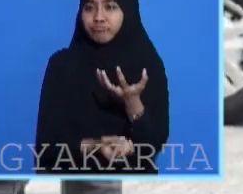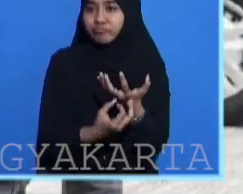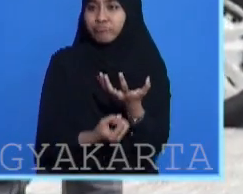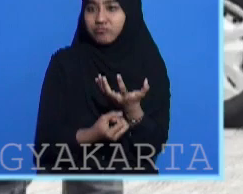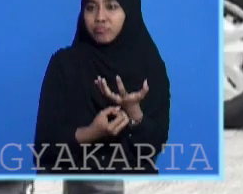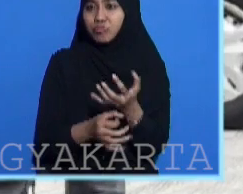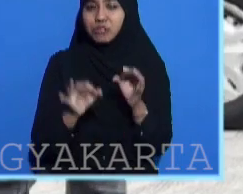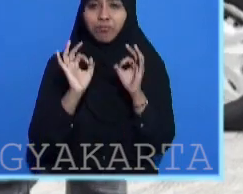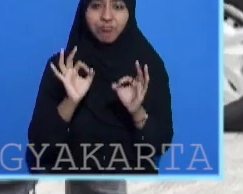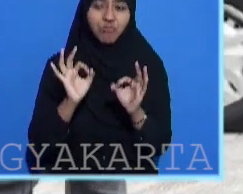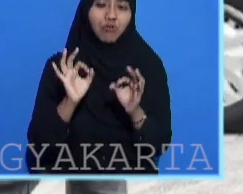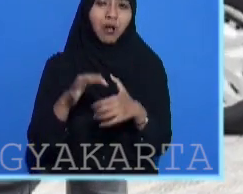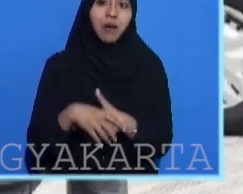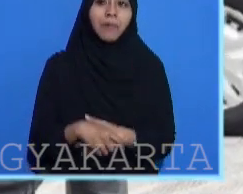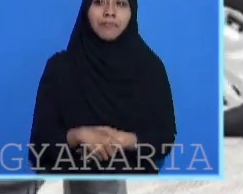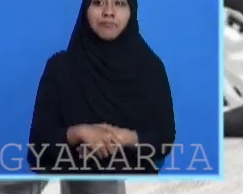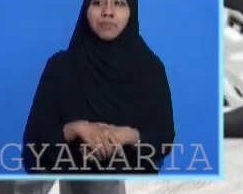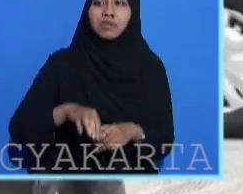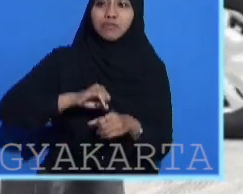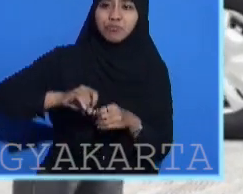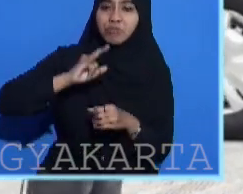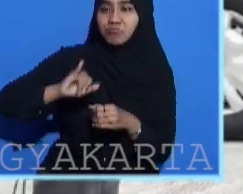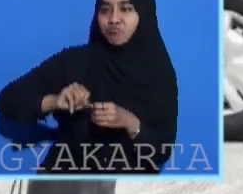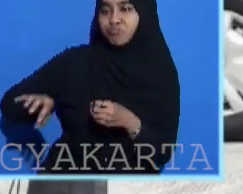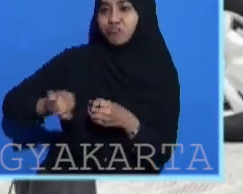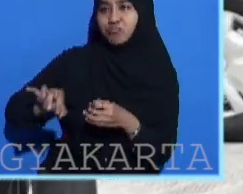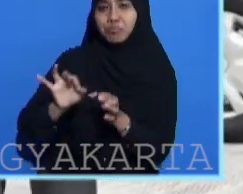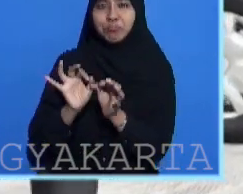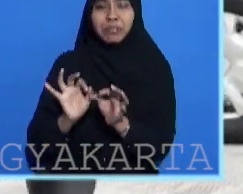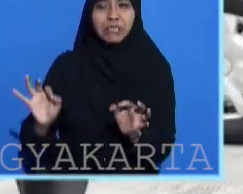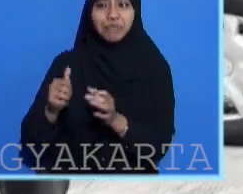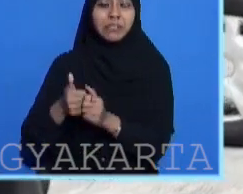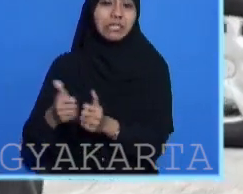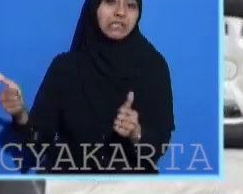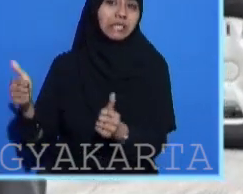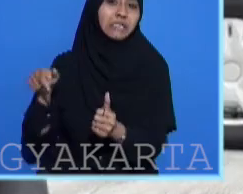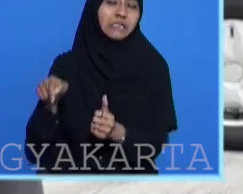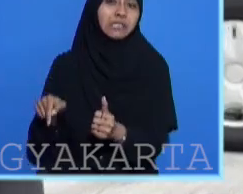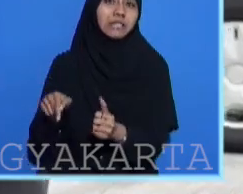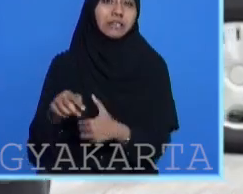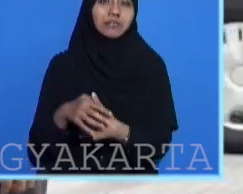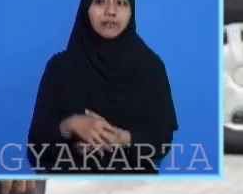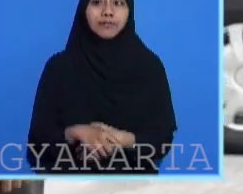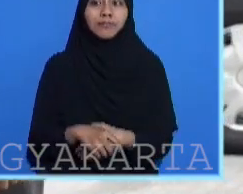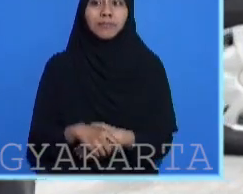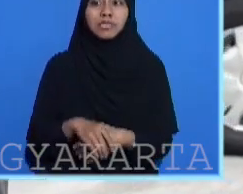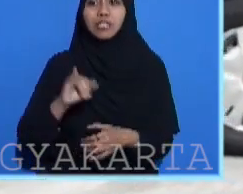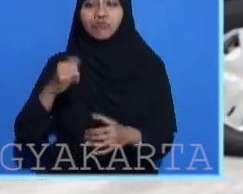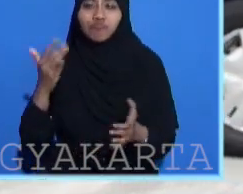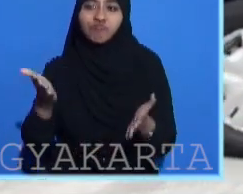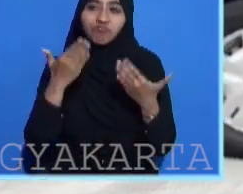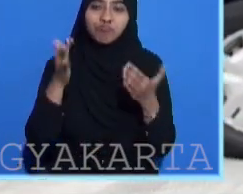hal itu bisa diwujudkan karena pembakaran yang lebih baik dan efisien dengan demikian emisi gas jadi lebih bersih dan